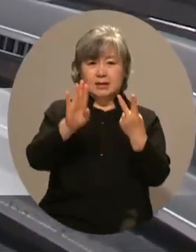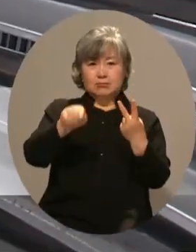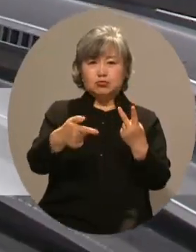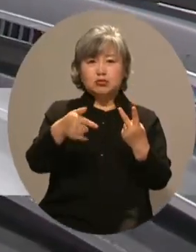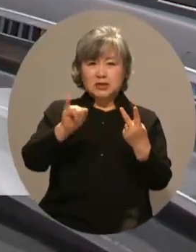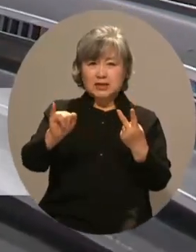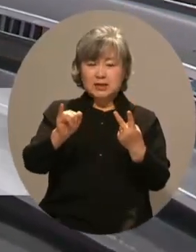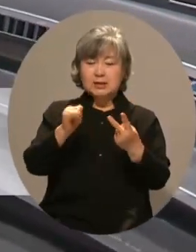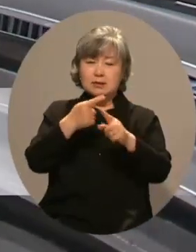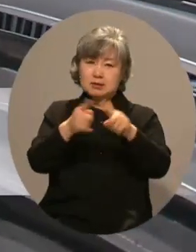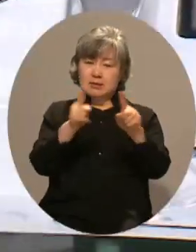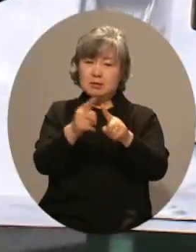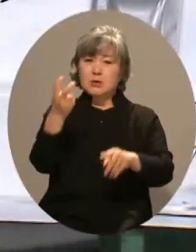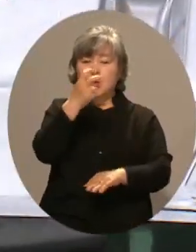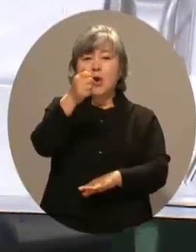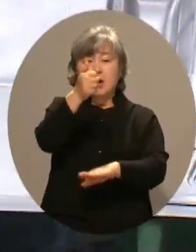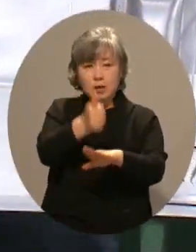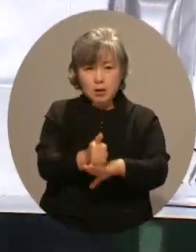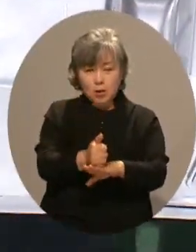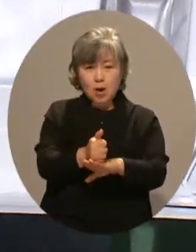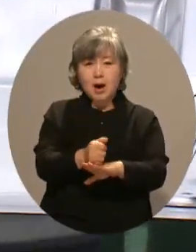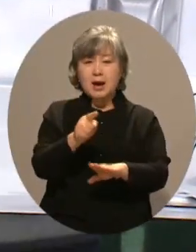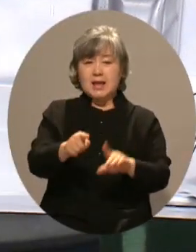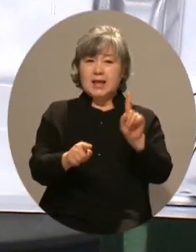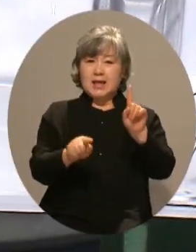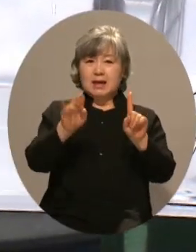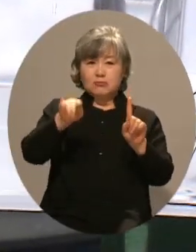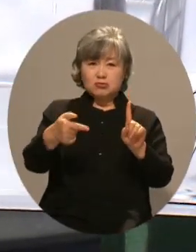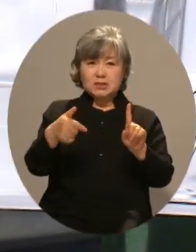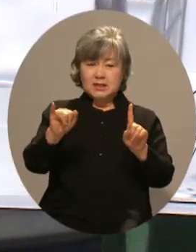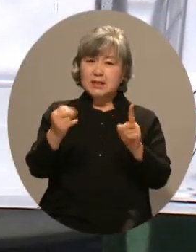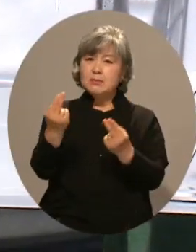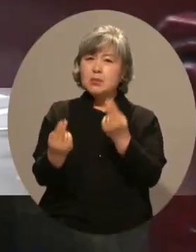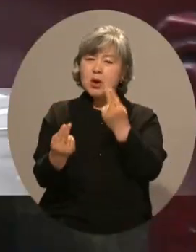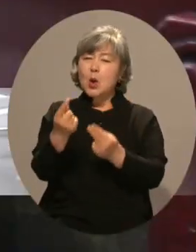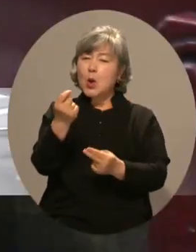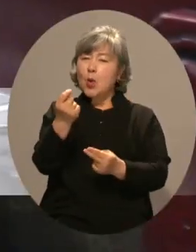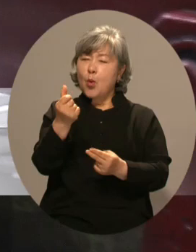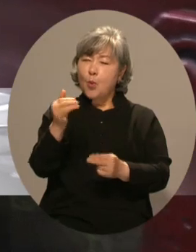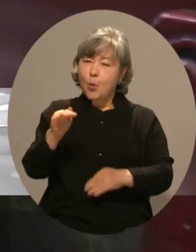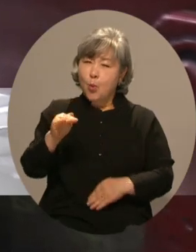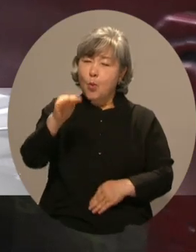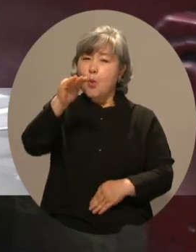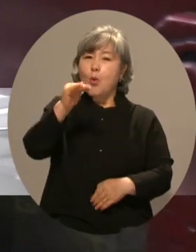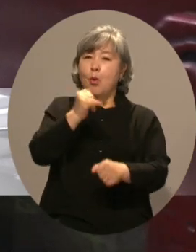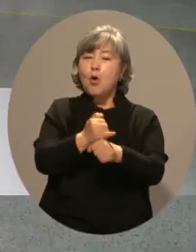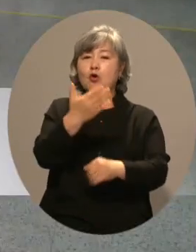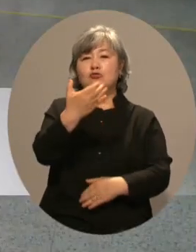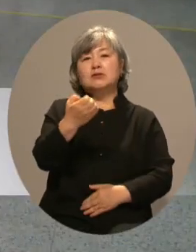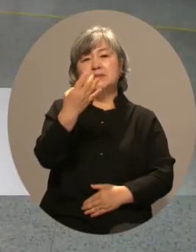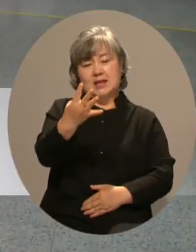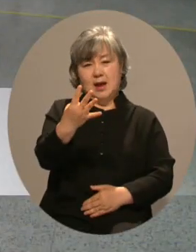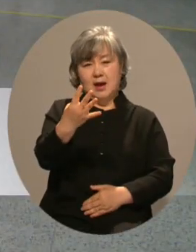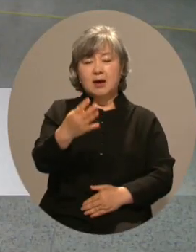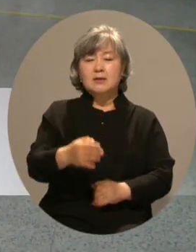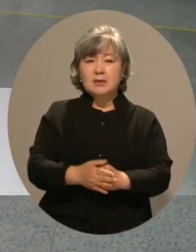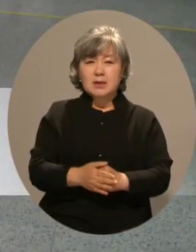기업경기 전망지수를 조사한 결과 1분기 대비 20포인트가 상승한 94로 집계됐습니다